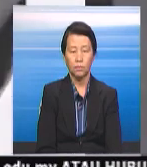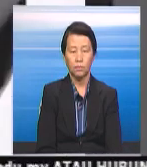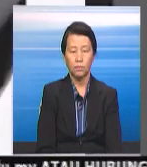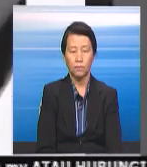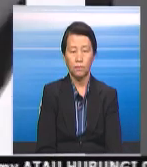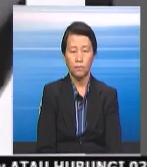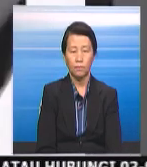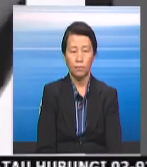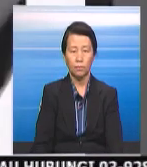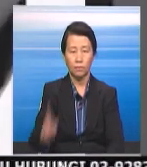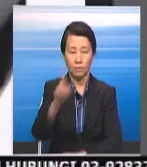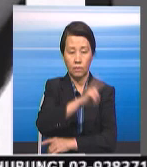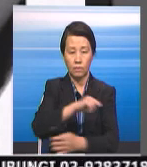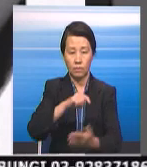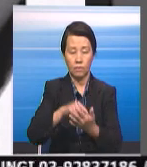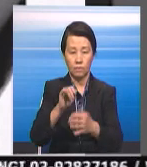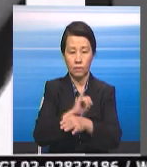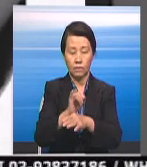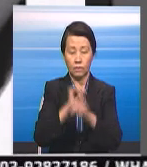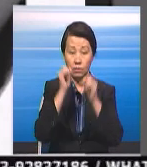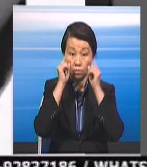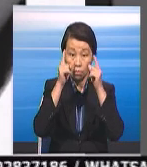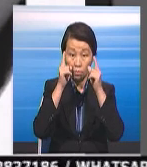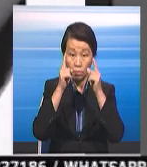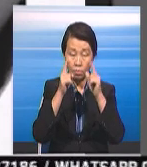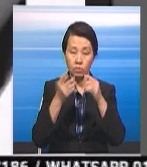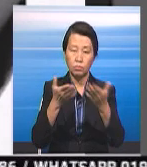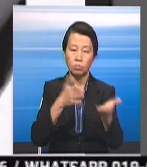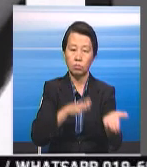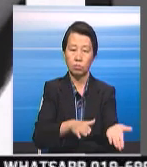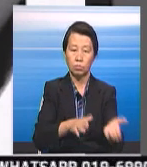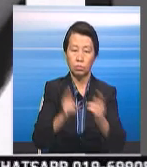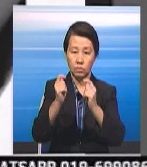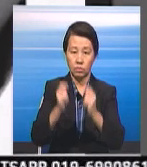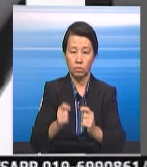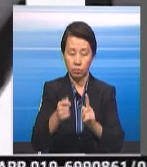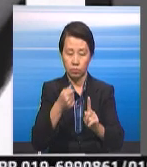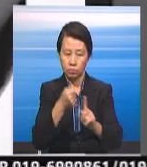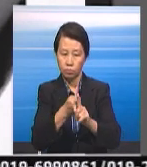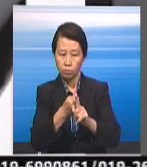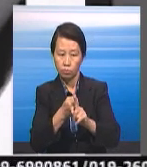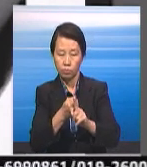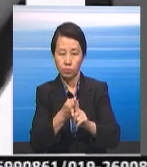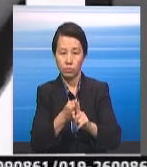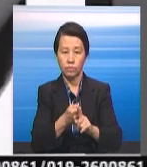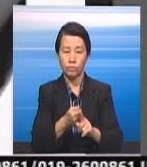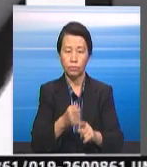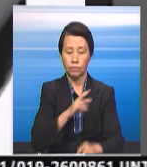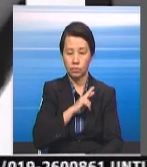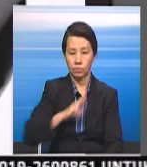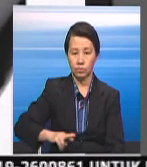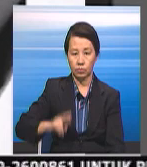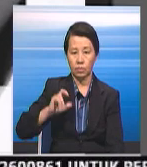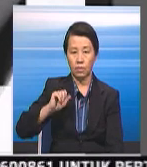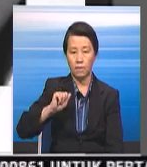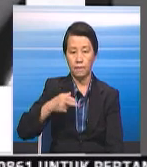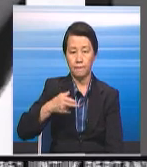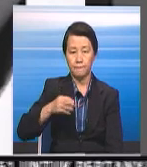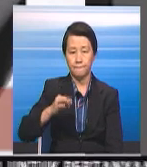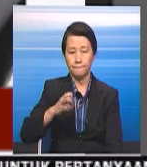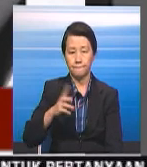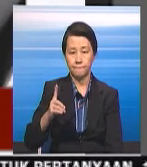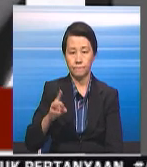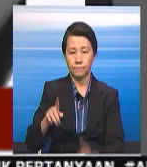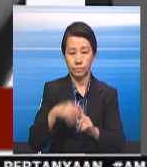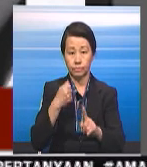Hari ini, industri perfilman dikejutkan dengan pemergian seorang tokoh pengarahan, Allahyarham Raja Ahmad Alauddin.